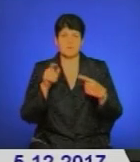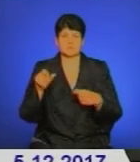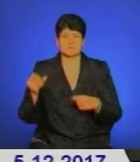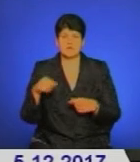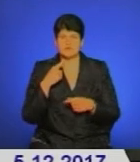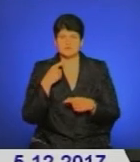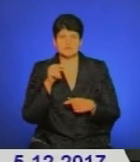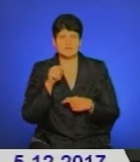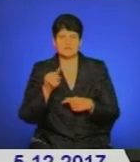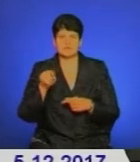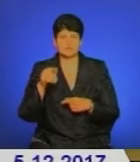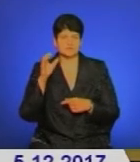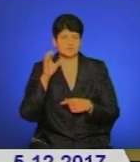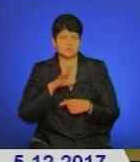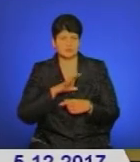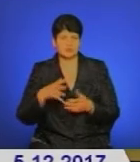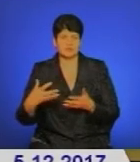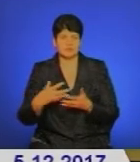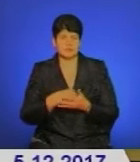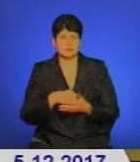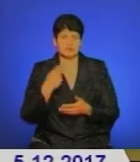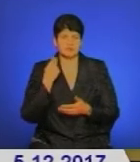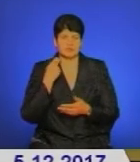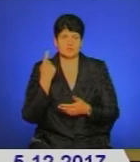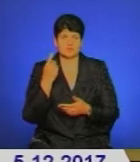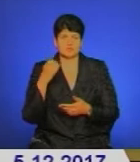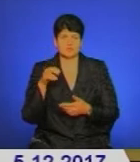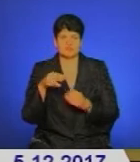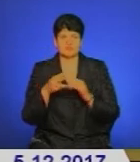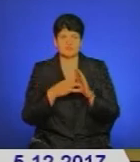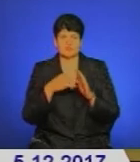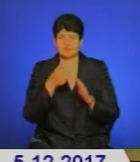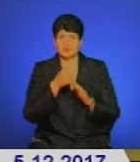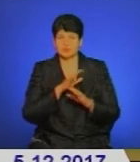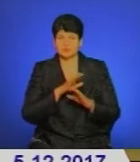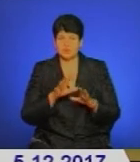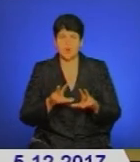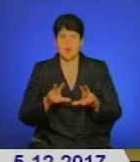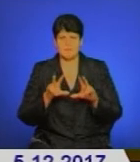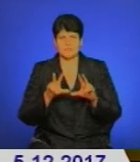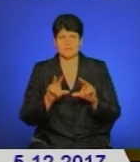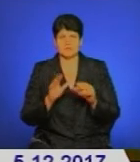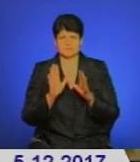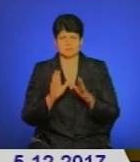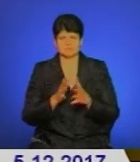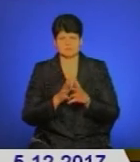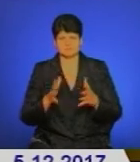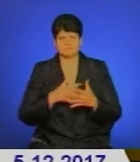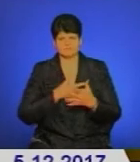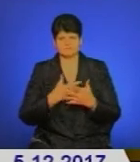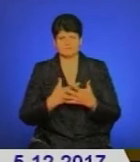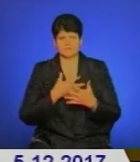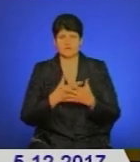їхніх вимог не дослухаються і не виплатять борги з 1 січня 2018 року, обіцяють вдатися до більш радикальних